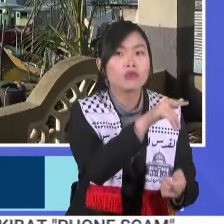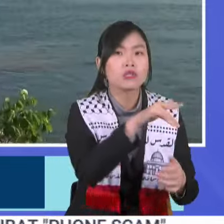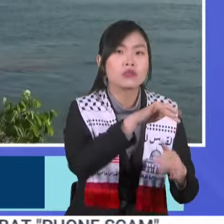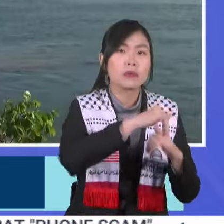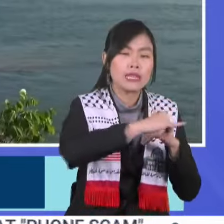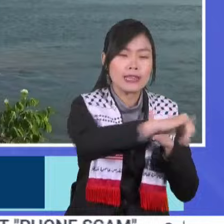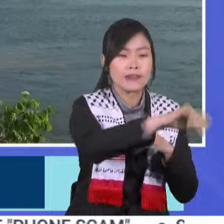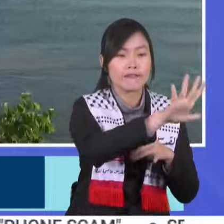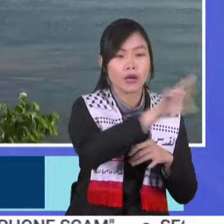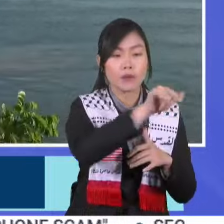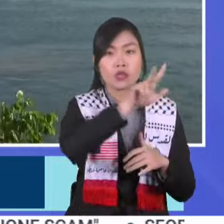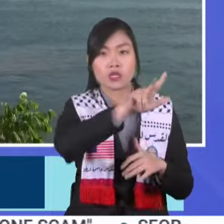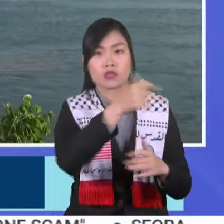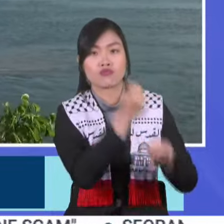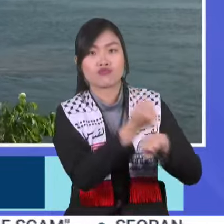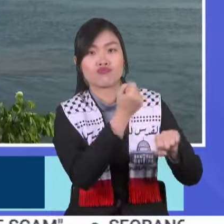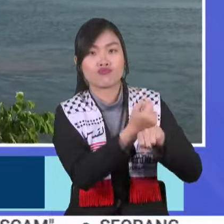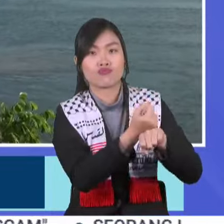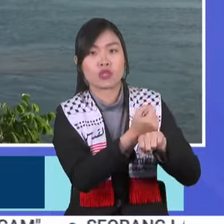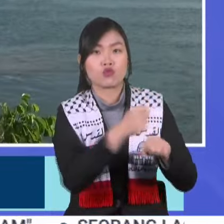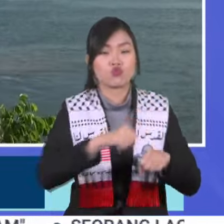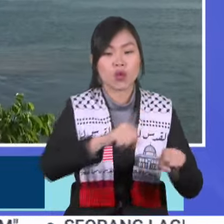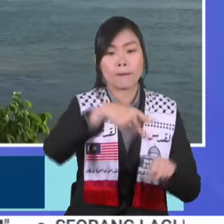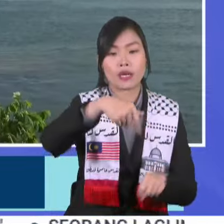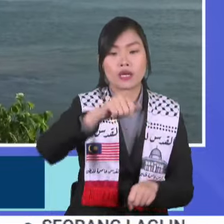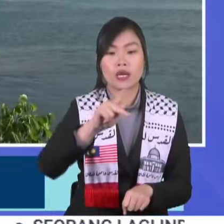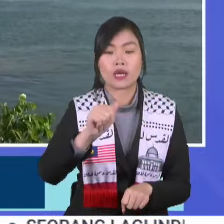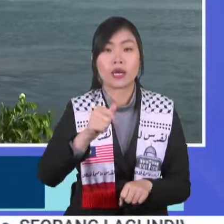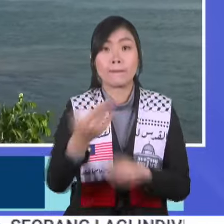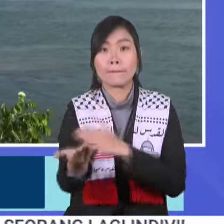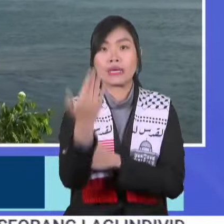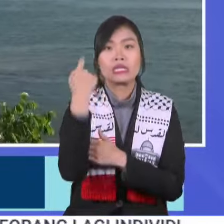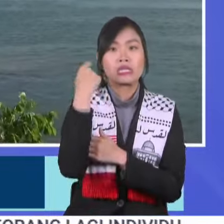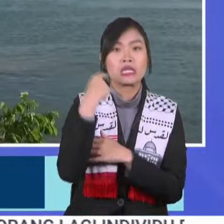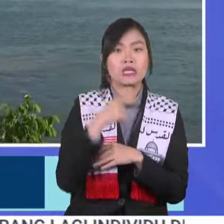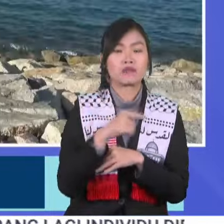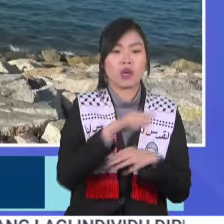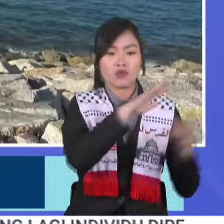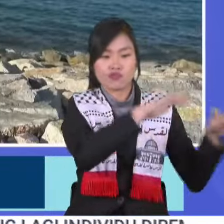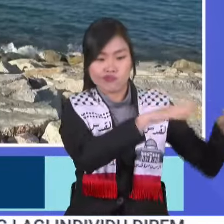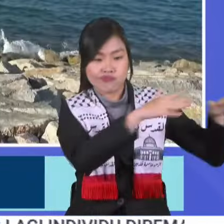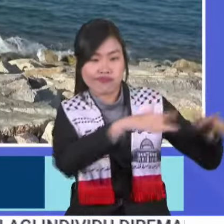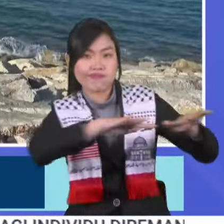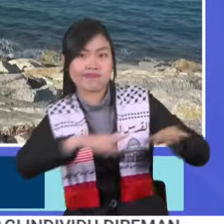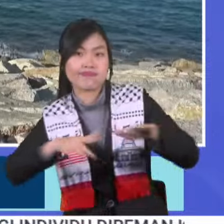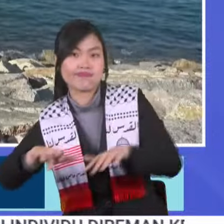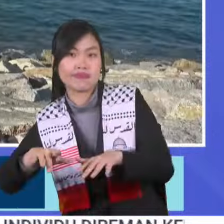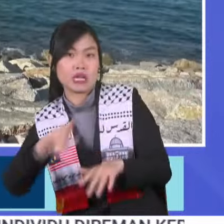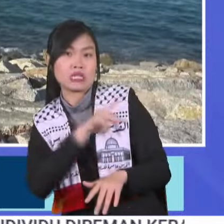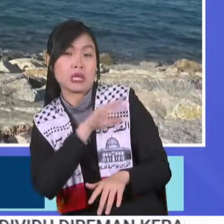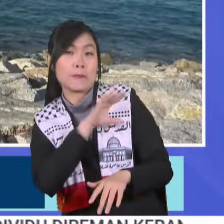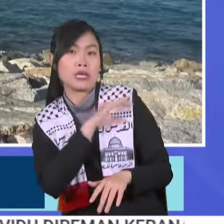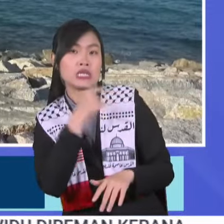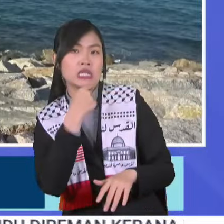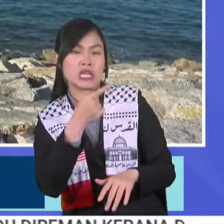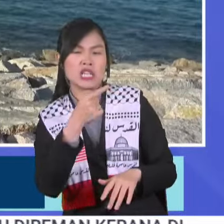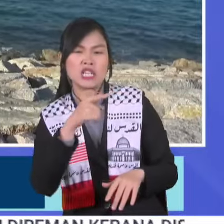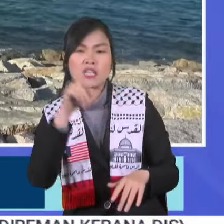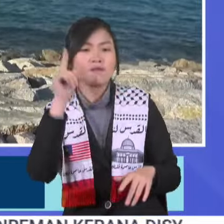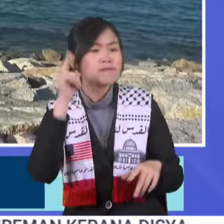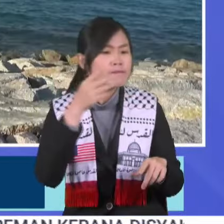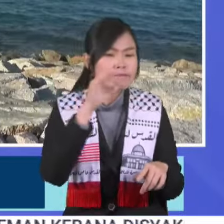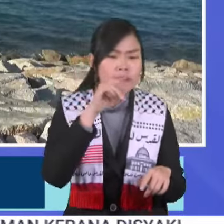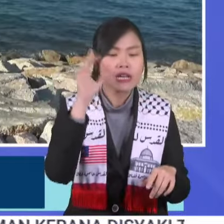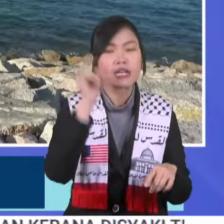5.3 Batu Nautika dari muara Sungai Paka pagi tadi. Bagaimanapun, akibat arus deras, Ketua Polis Daerah Dungun berkata mayat